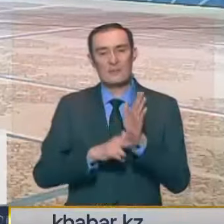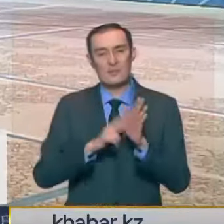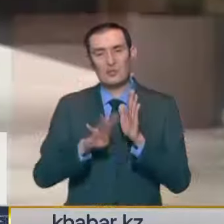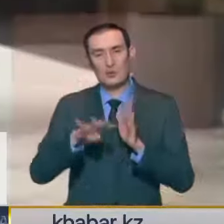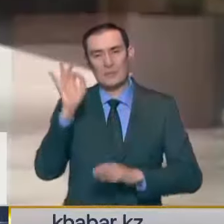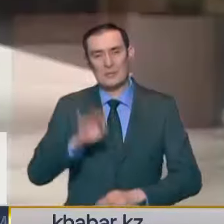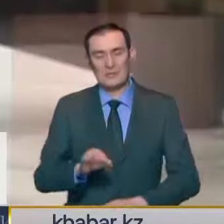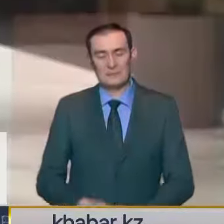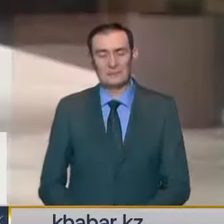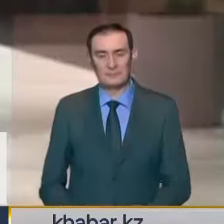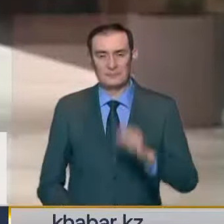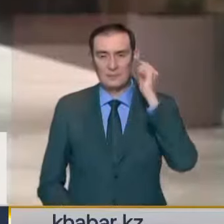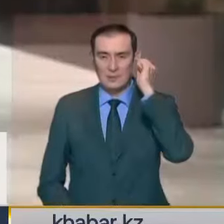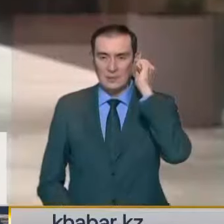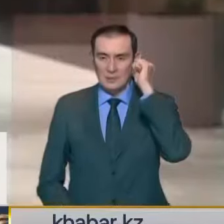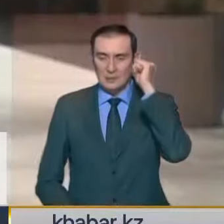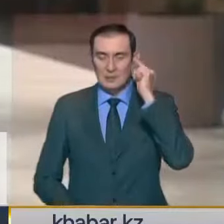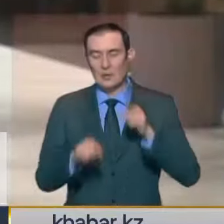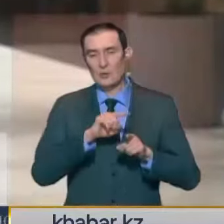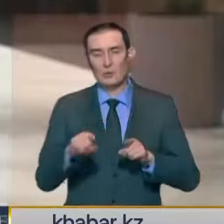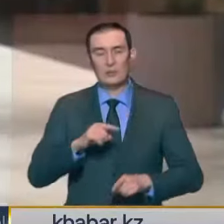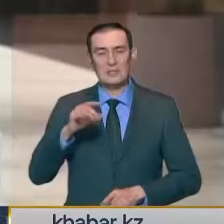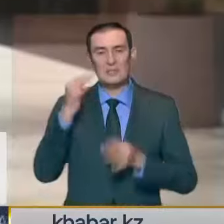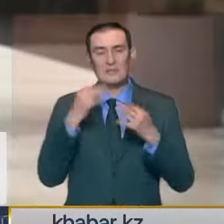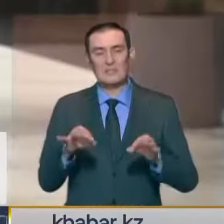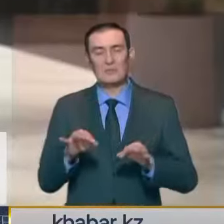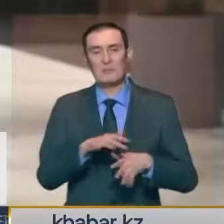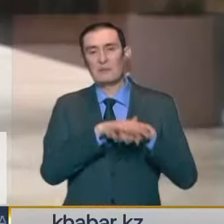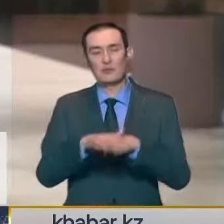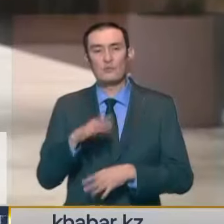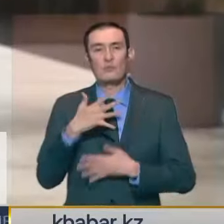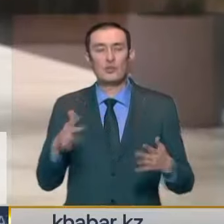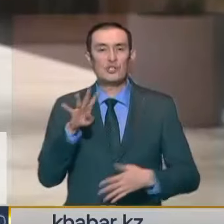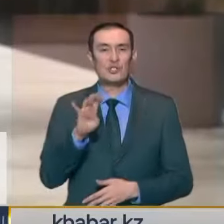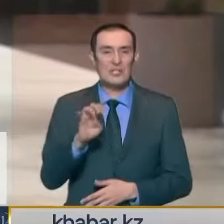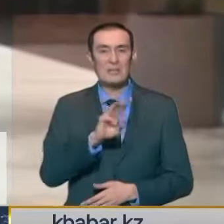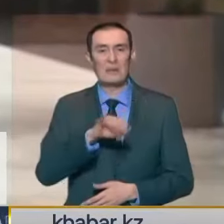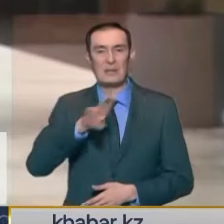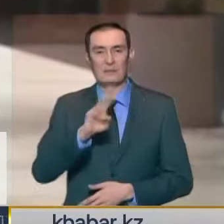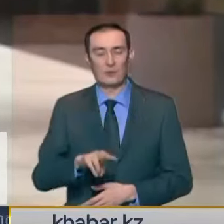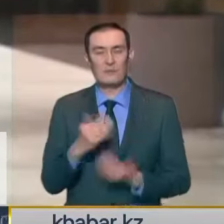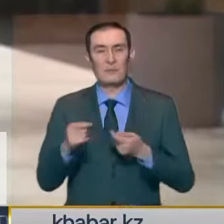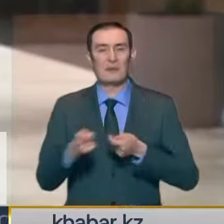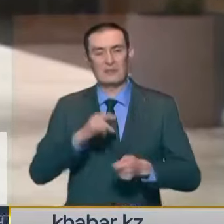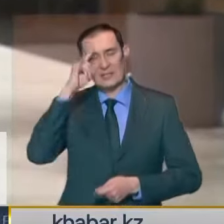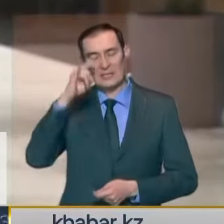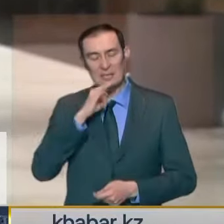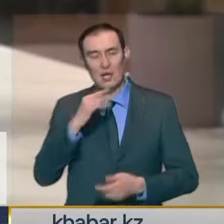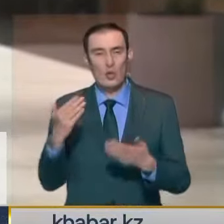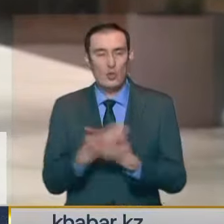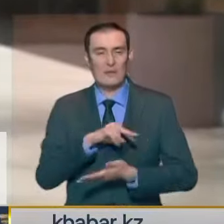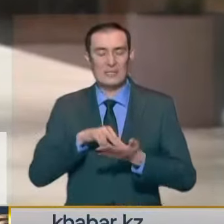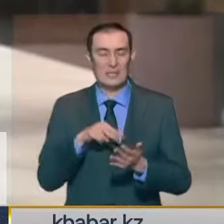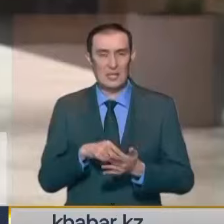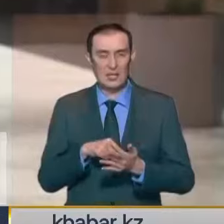84% за годы Независимости в Казахстан привлечено свыше 400 млрд долларов Теперь у правительства Казахстана стоит новая